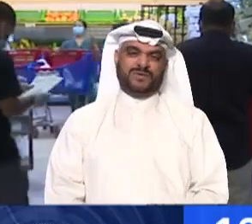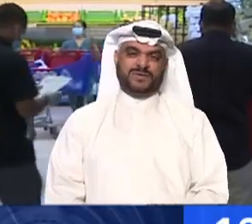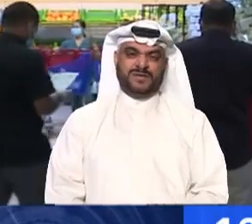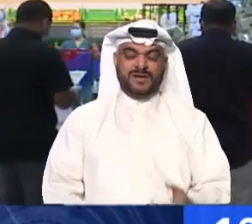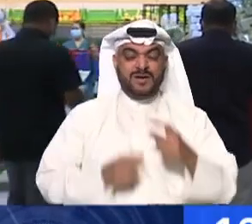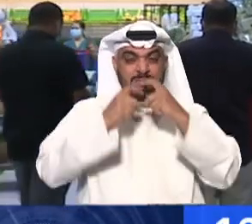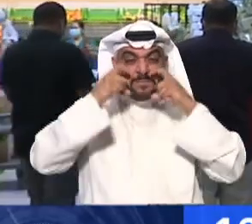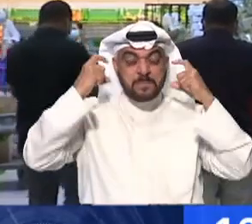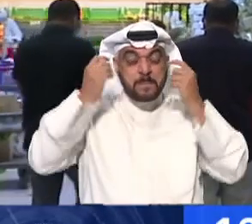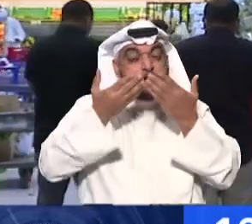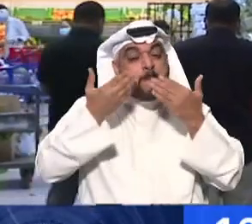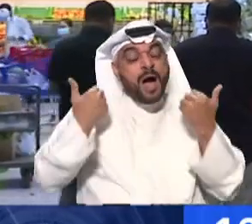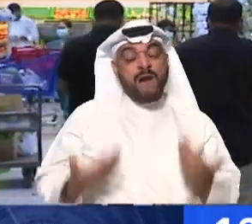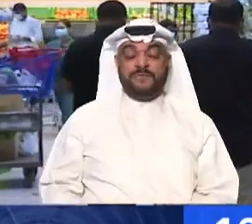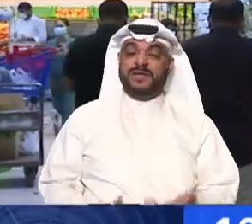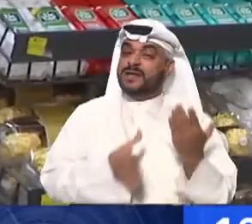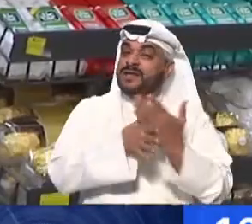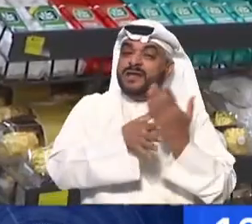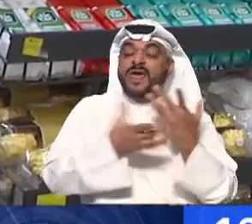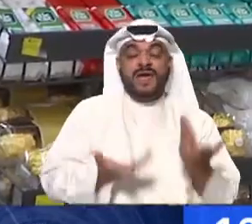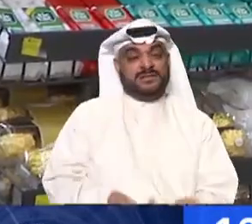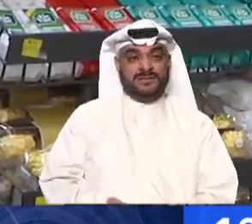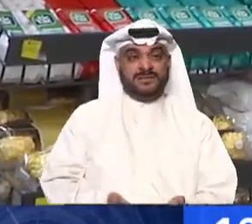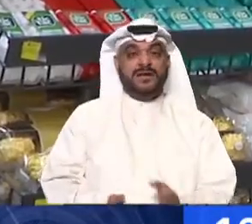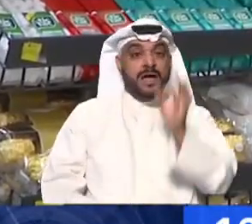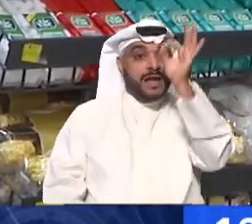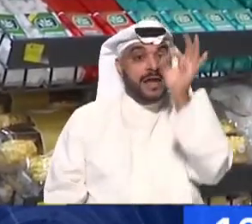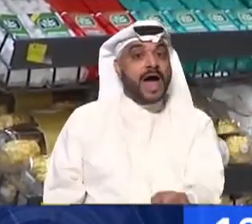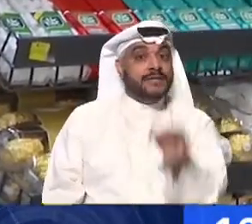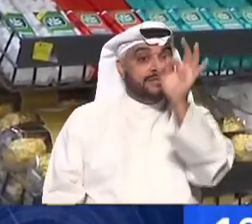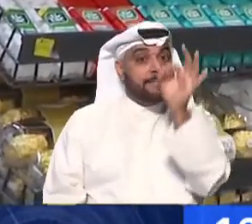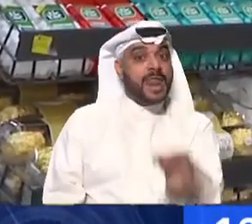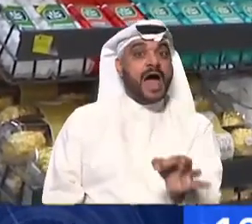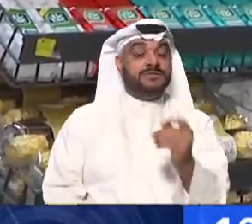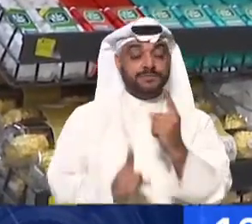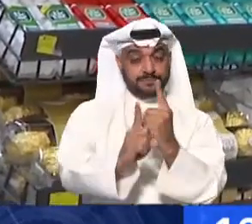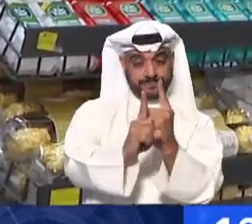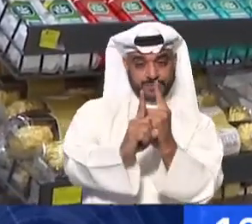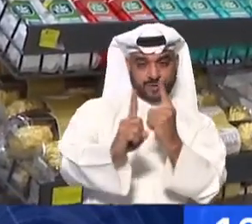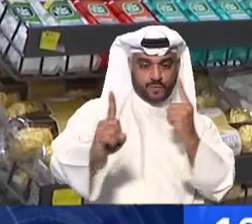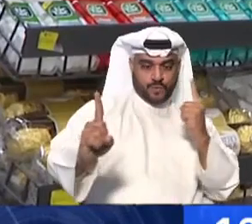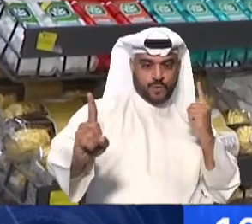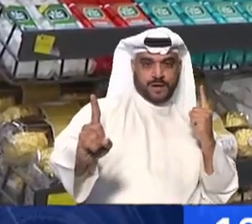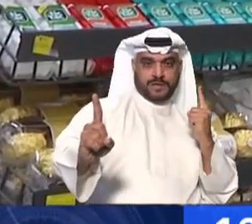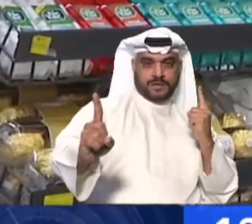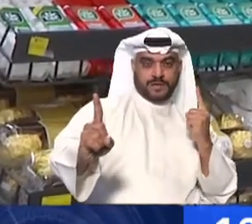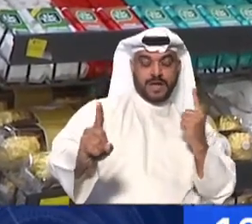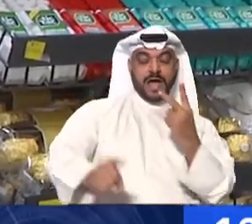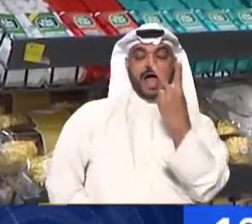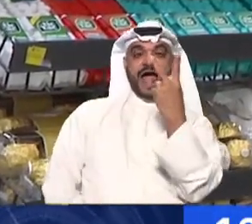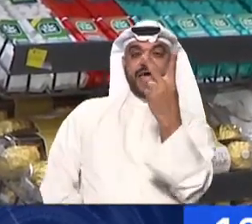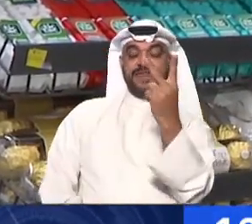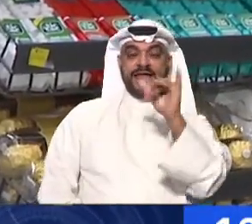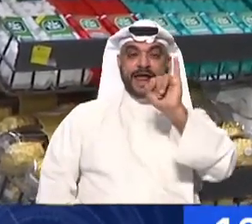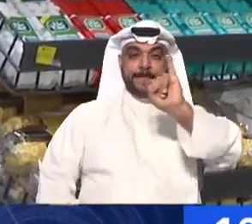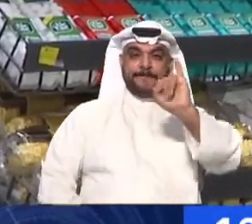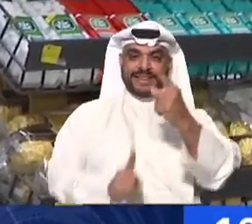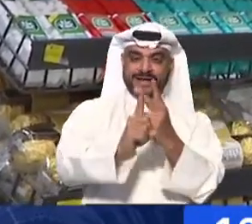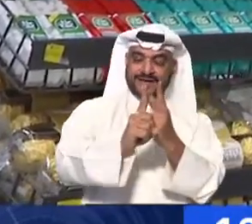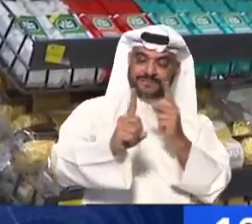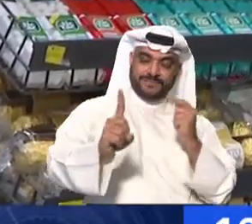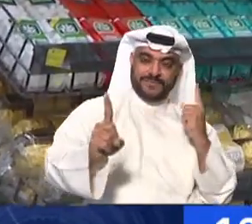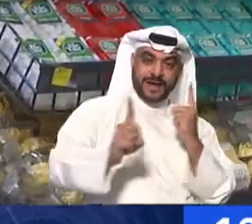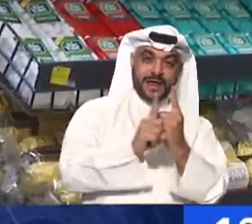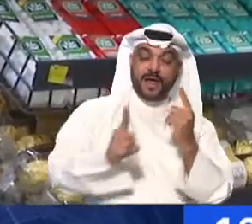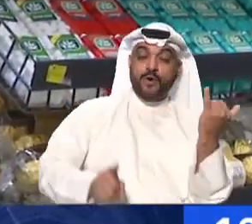مختلفين ولا هم كلهم ملتزمين. لازم انت تخلي لك مسافه بينك وبينها يمكن مترين 3 أمتار، لازم